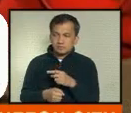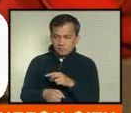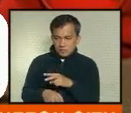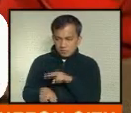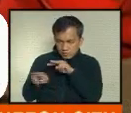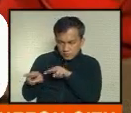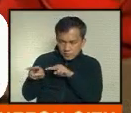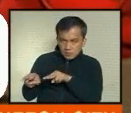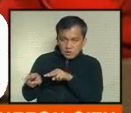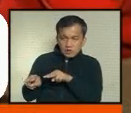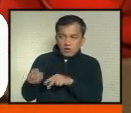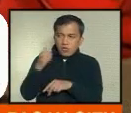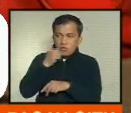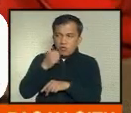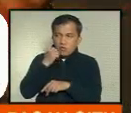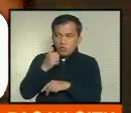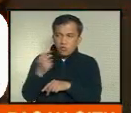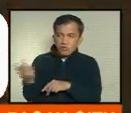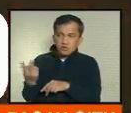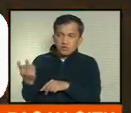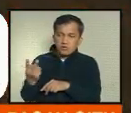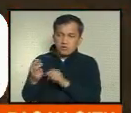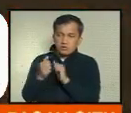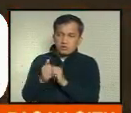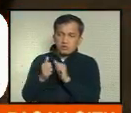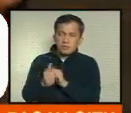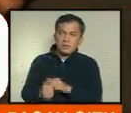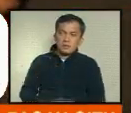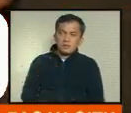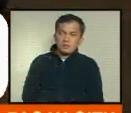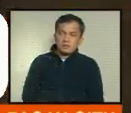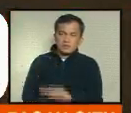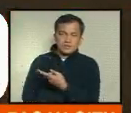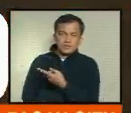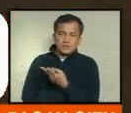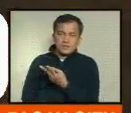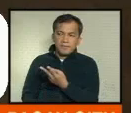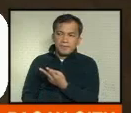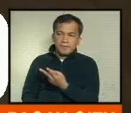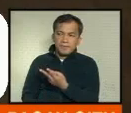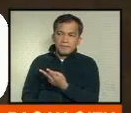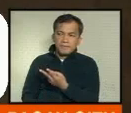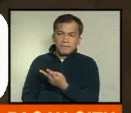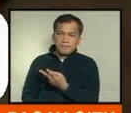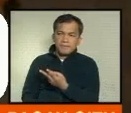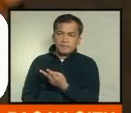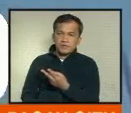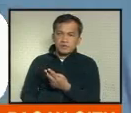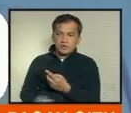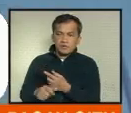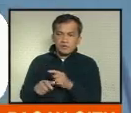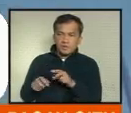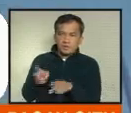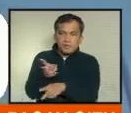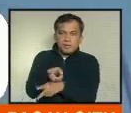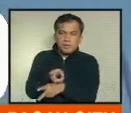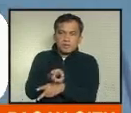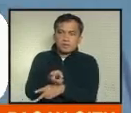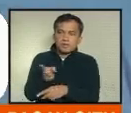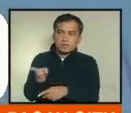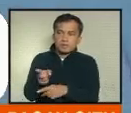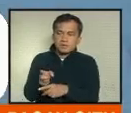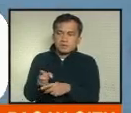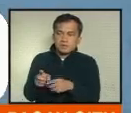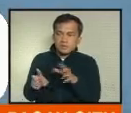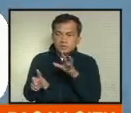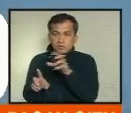namin, nakikita namin lagi silang dalawang kasama. Sila yung sisilbing lookout. Yung